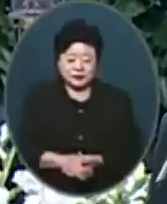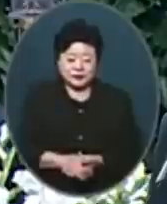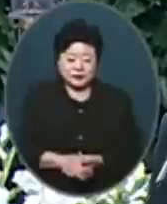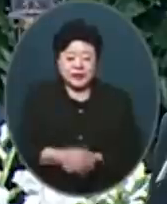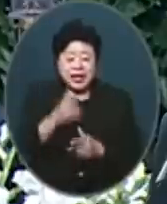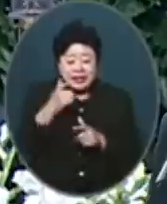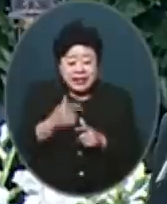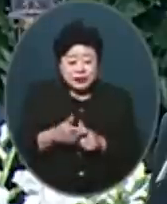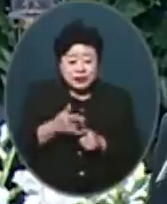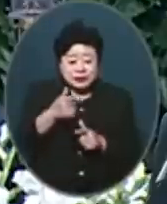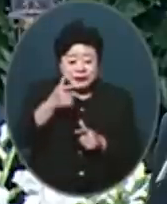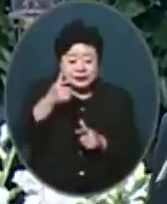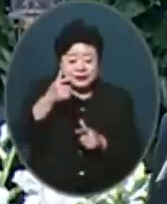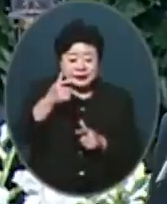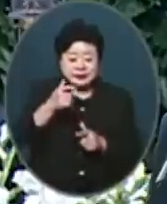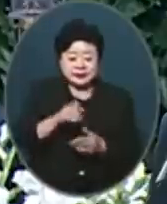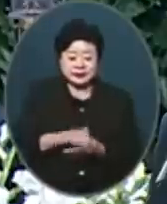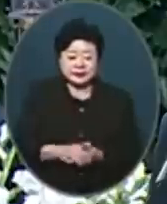예수님을